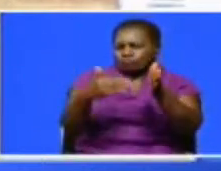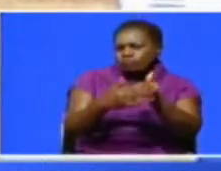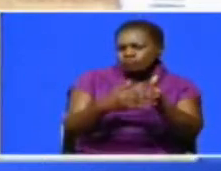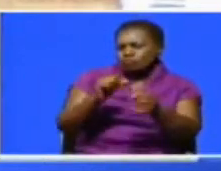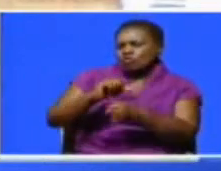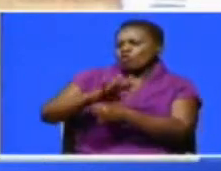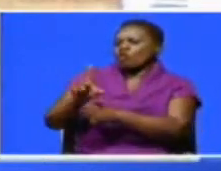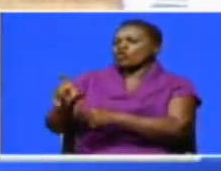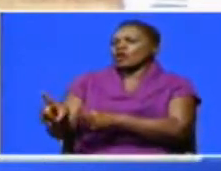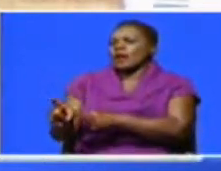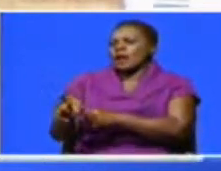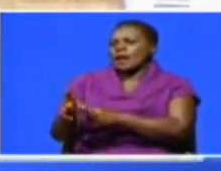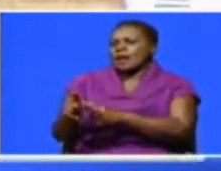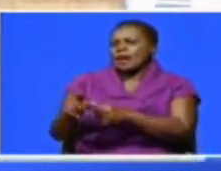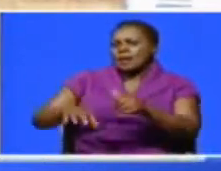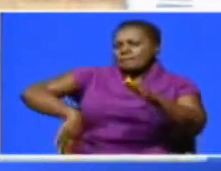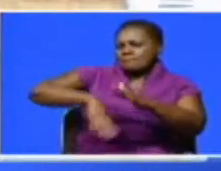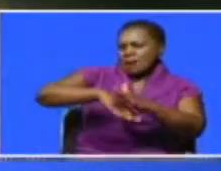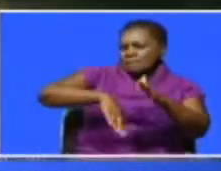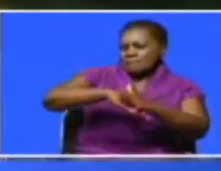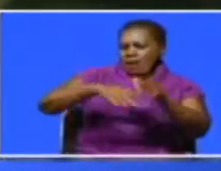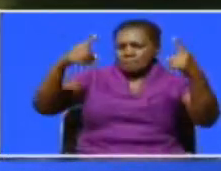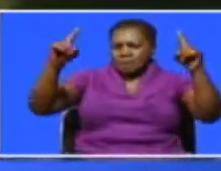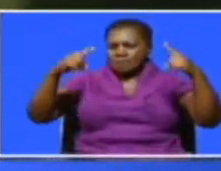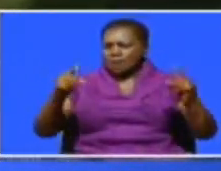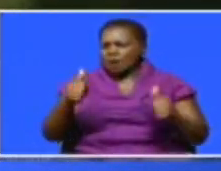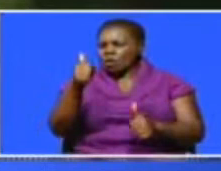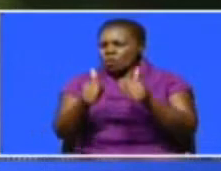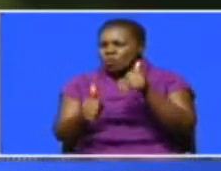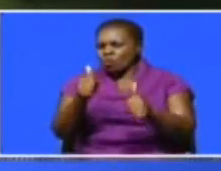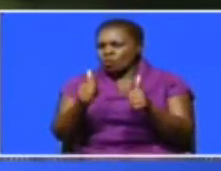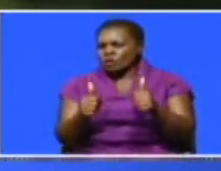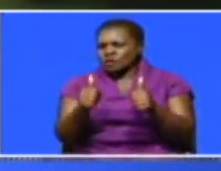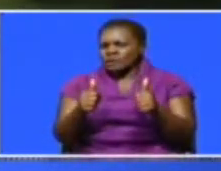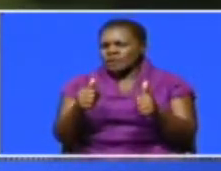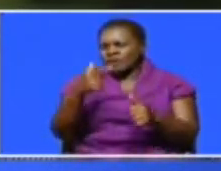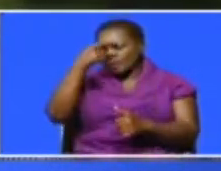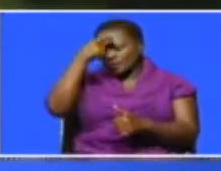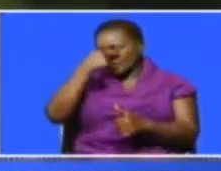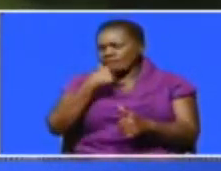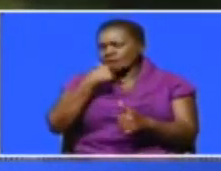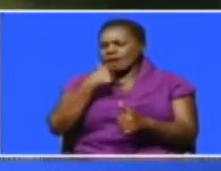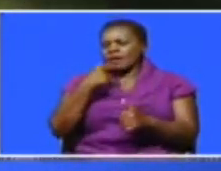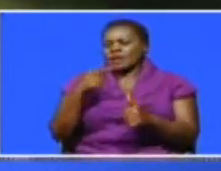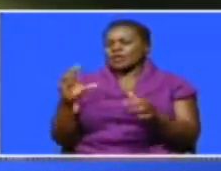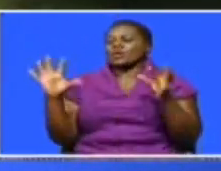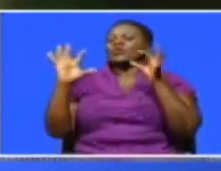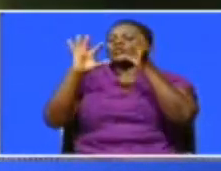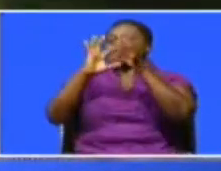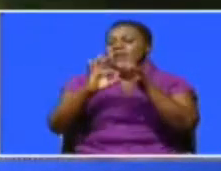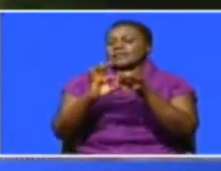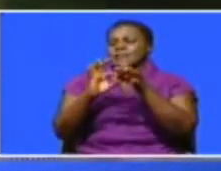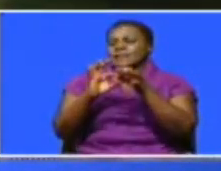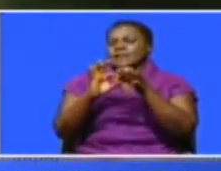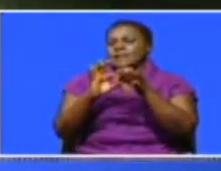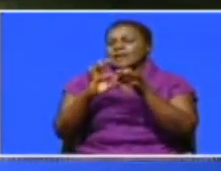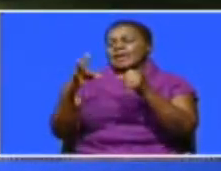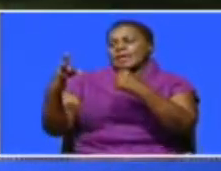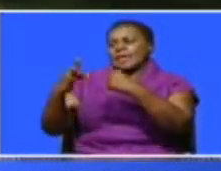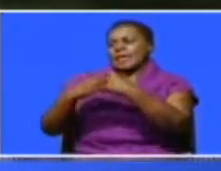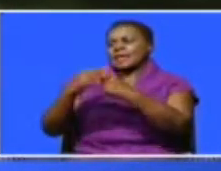corona. Game ilifanya nikaonekana ilikuwa game ya Viga United. Tuliyo game niliingia dakika 80.